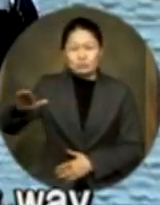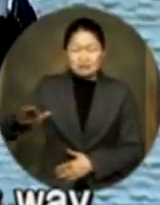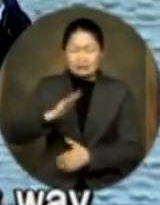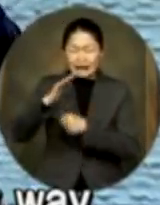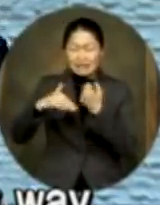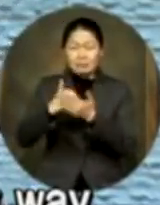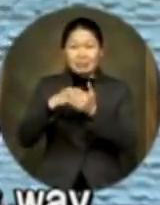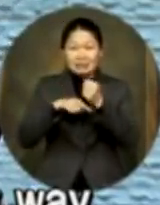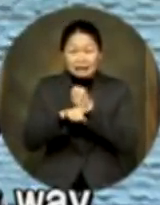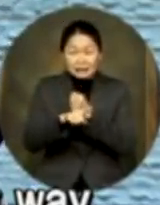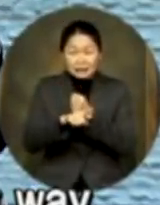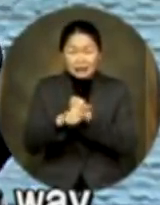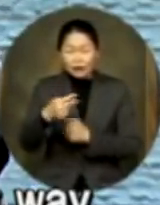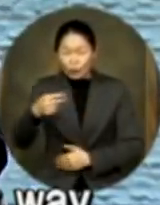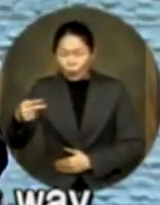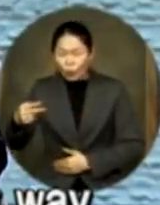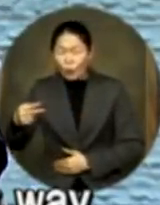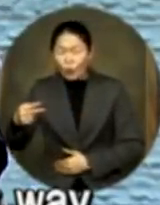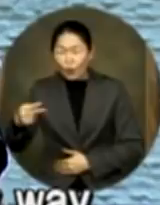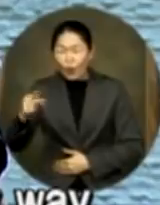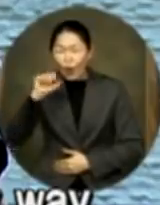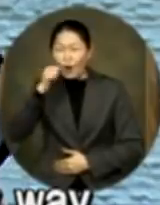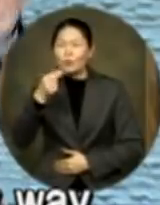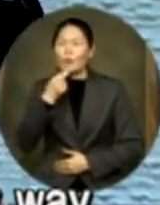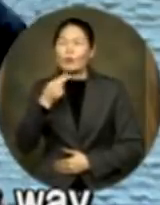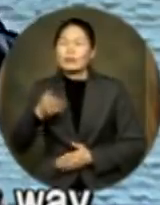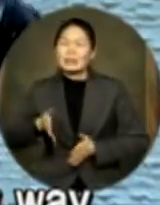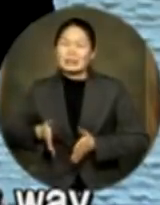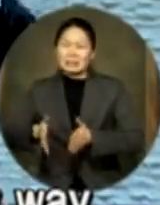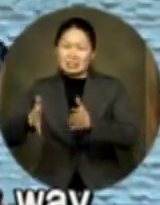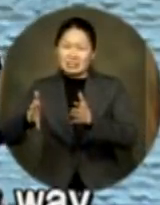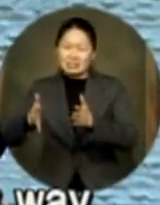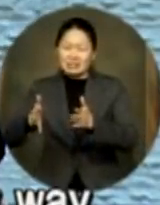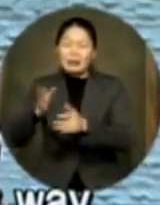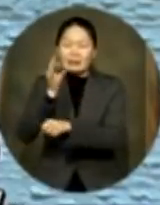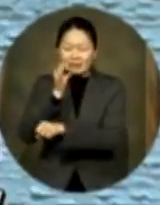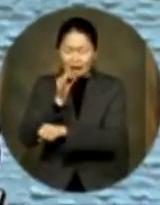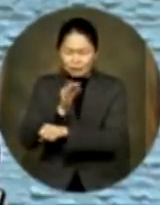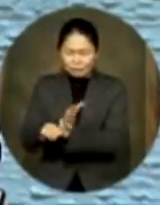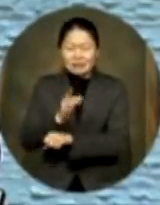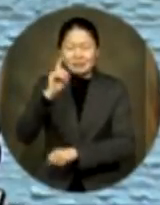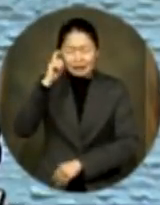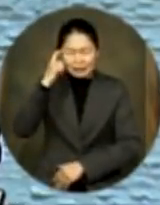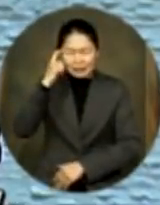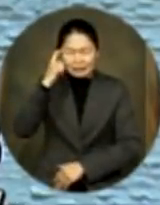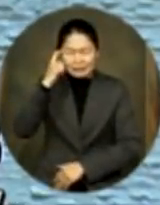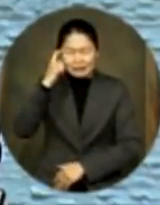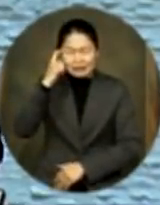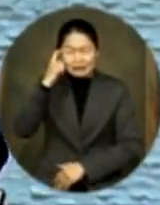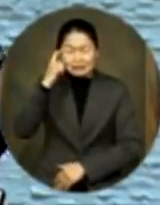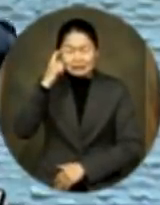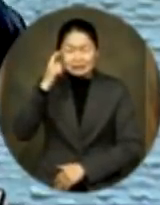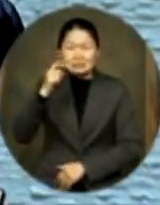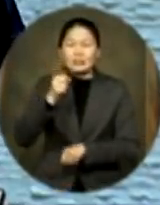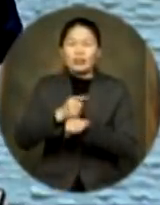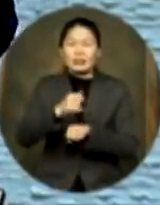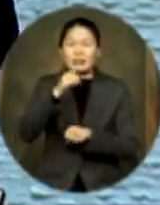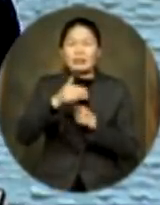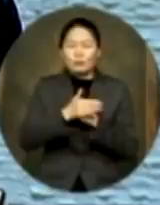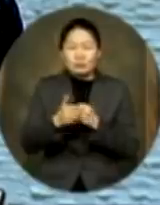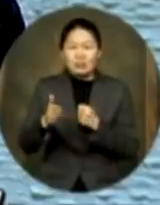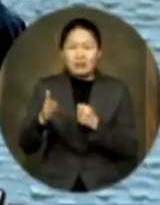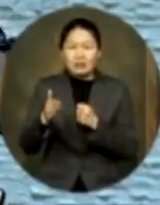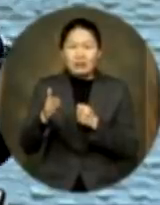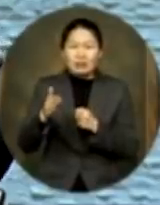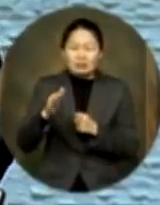뜻 그것은 곧 어려움 없는 길 이렇게 단순하게 생각하는 경향이 있기 때문입니다 그래서 하나님이 어려운